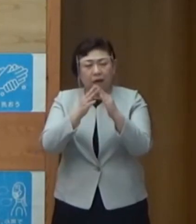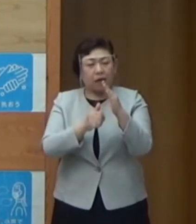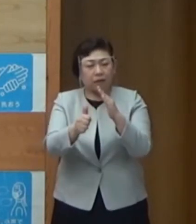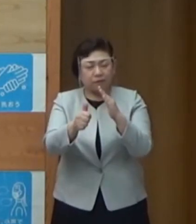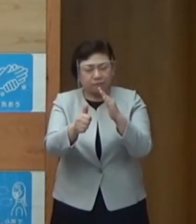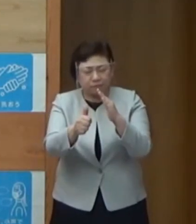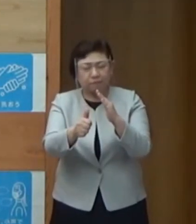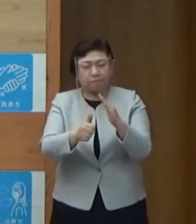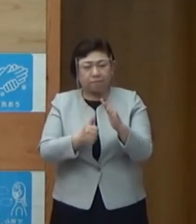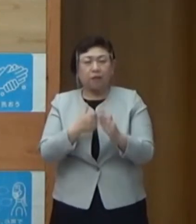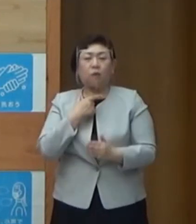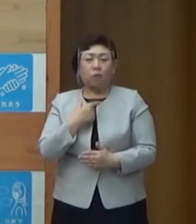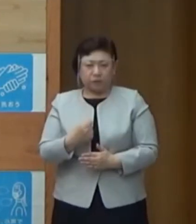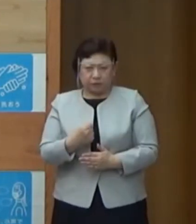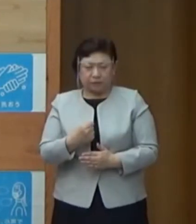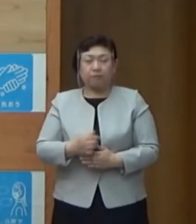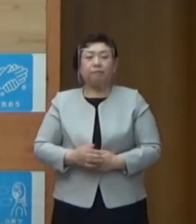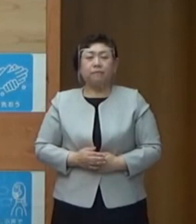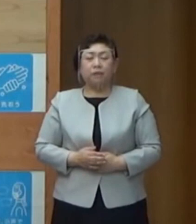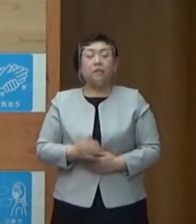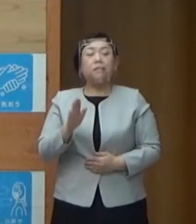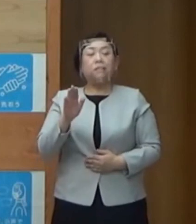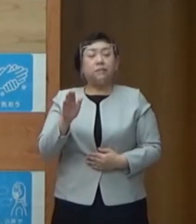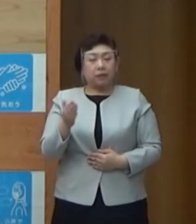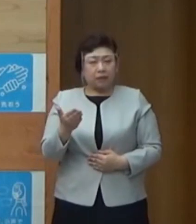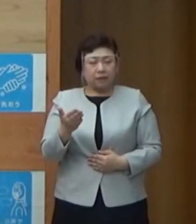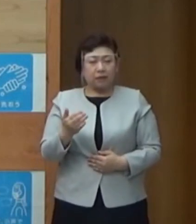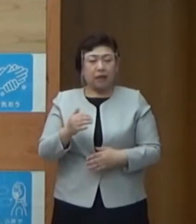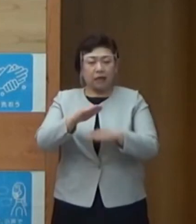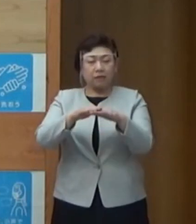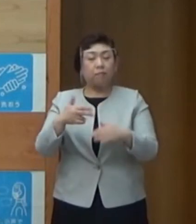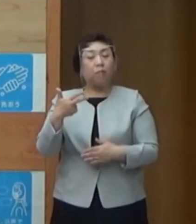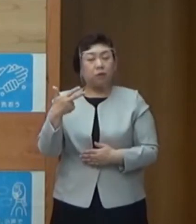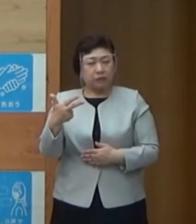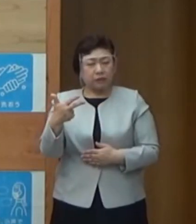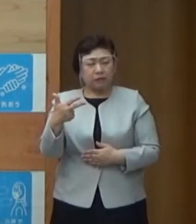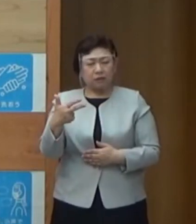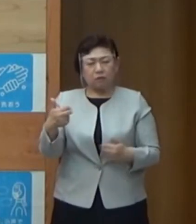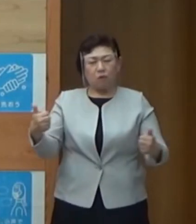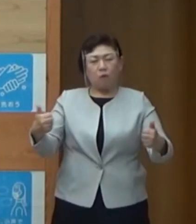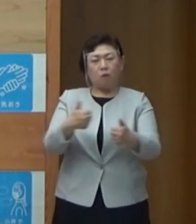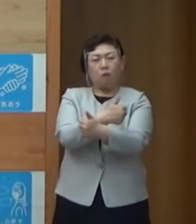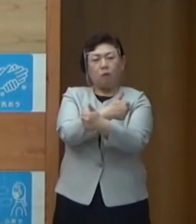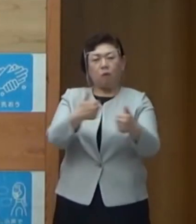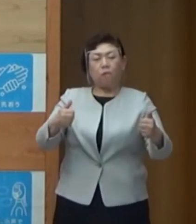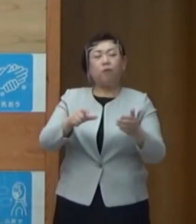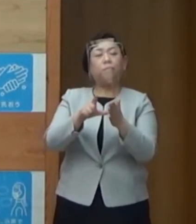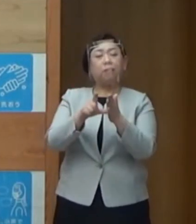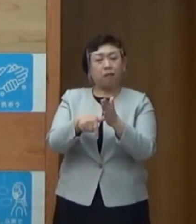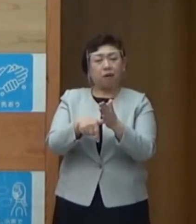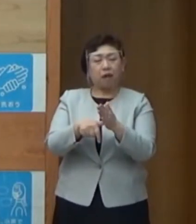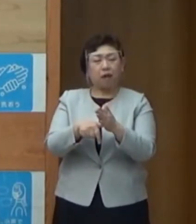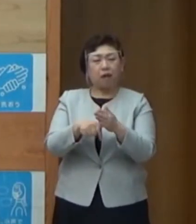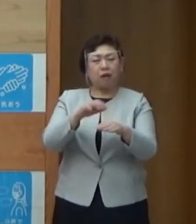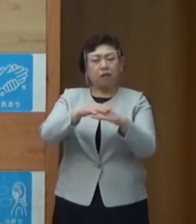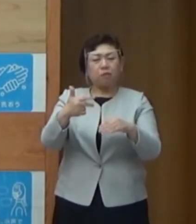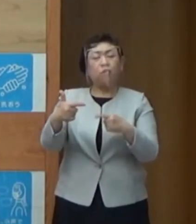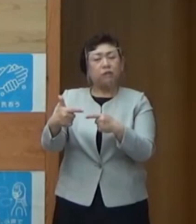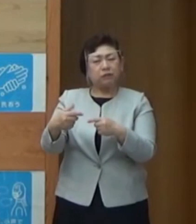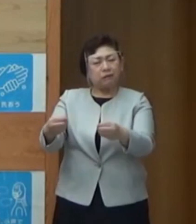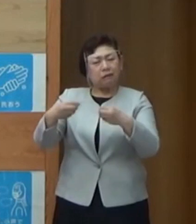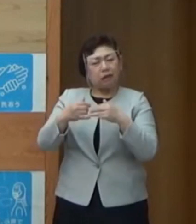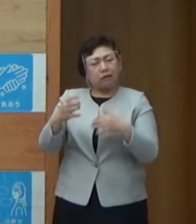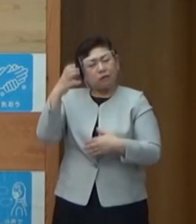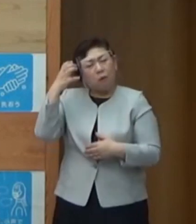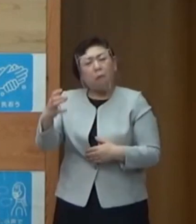にお願いいたします。しかしながら札幌市との往来については札幌市内の厳しい状況